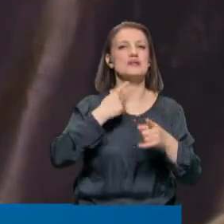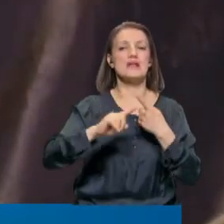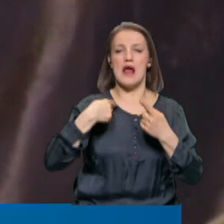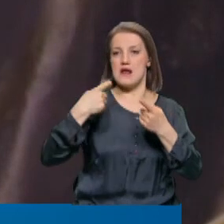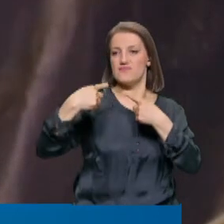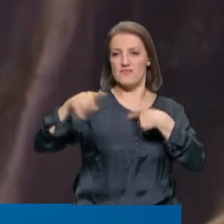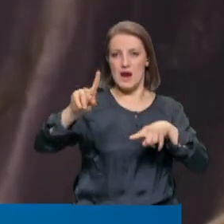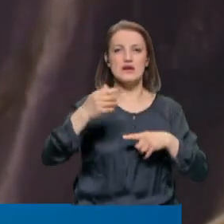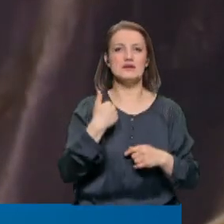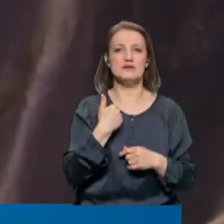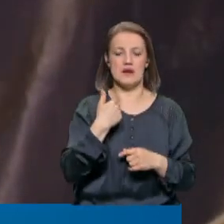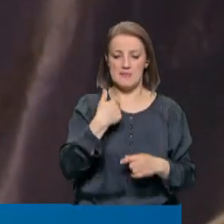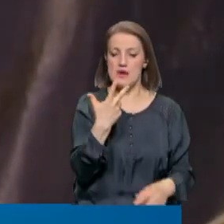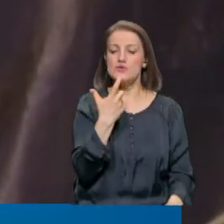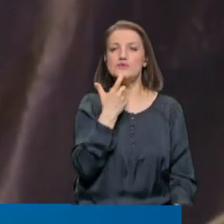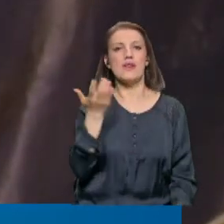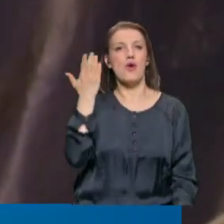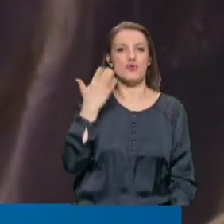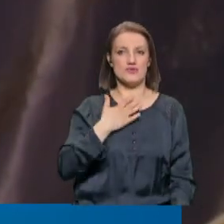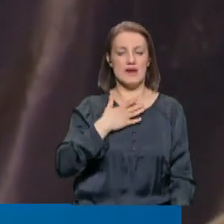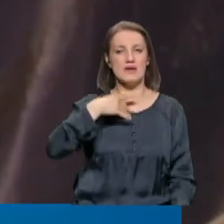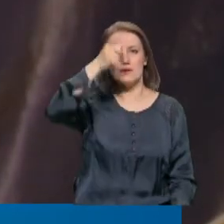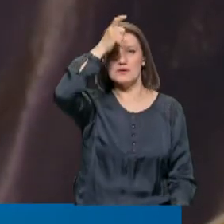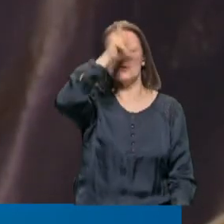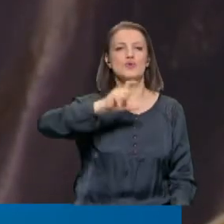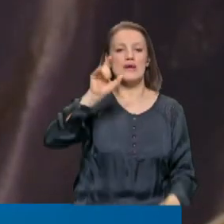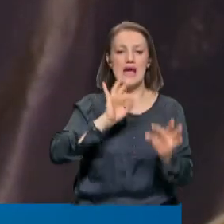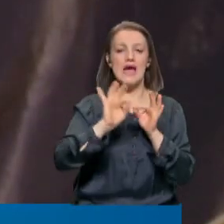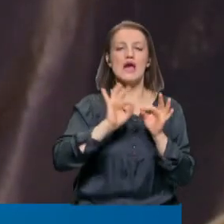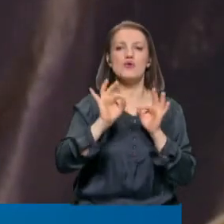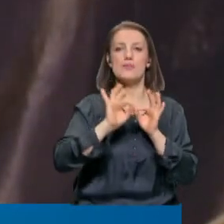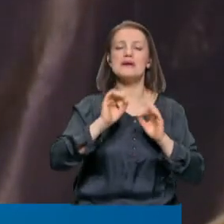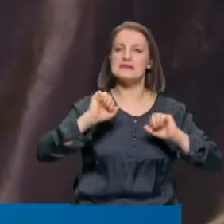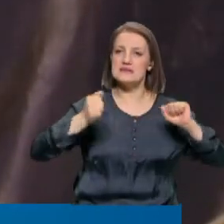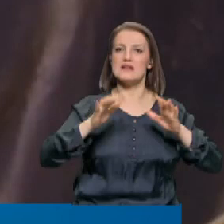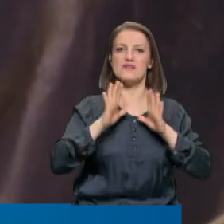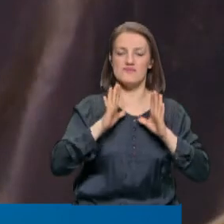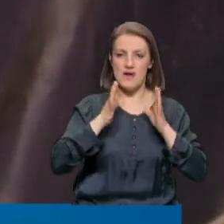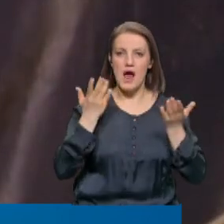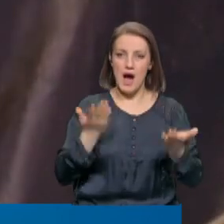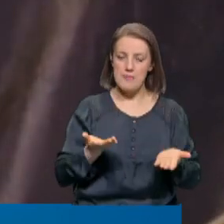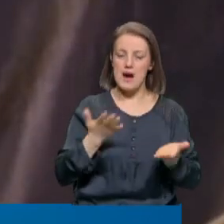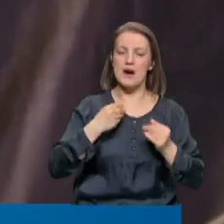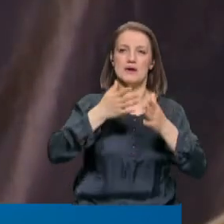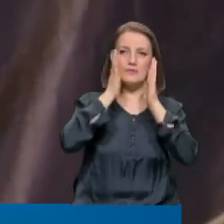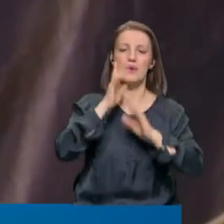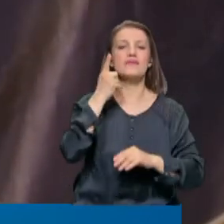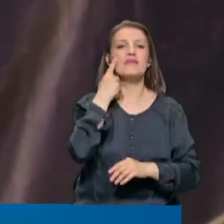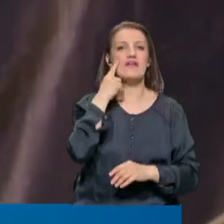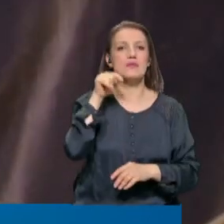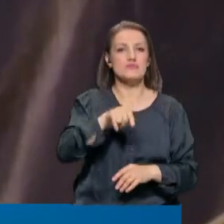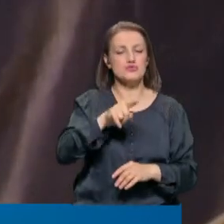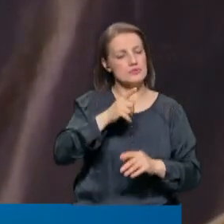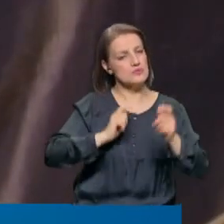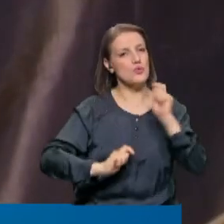odur ki ben daha 3 sene evvel Türkiye'de ekonomik sıkıntılar var ama hamdolsun hükümetimiz bunlarla